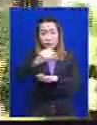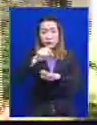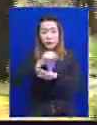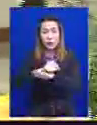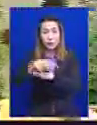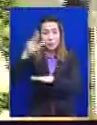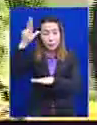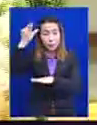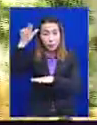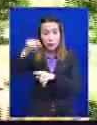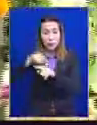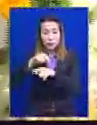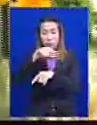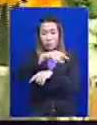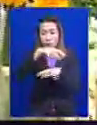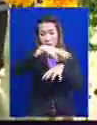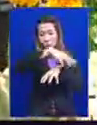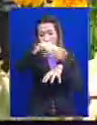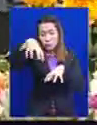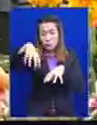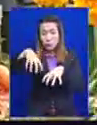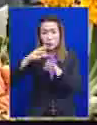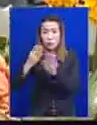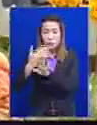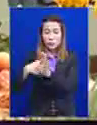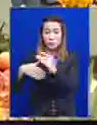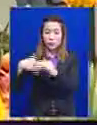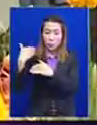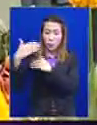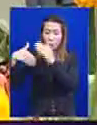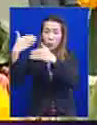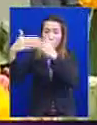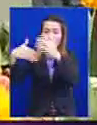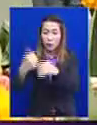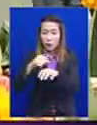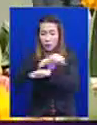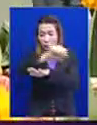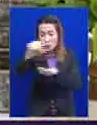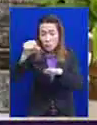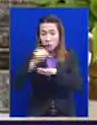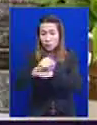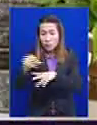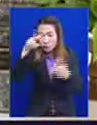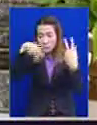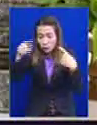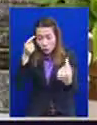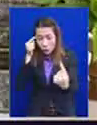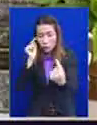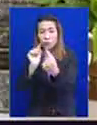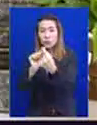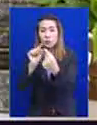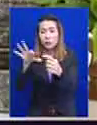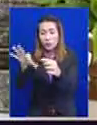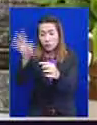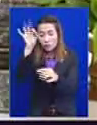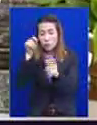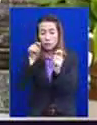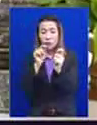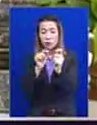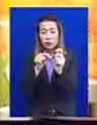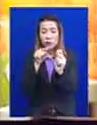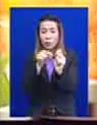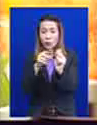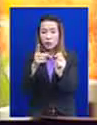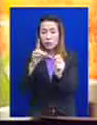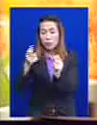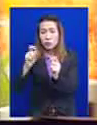ทุมหรือราชกรีฑาสโมสรต่อมาได้หาพื้นที่ที่มีความเหมาะสมกับการบินและได้เลือกตำบลดอนเมืองโ